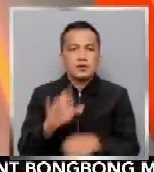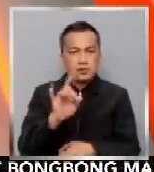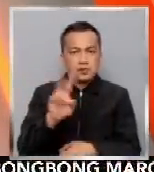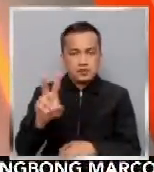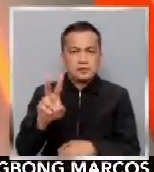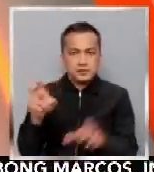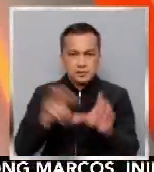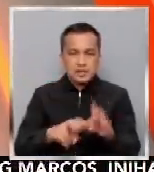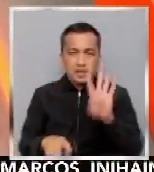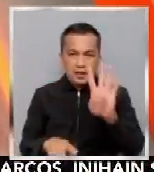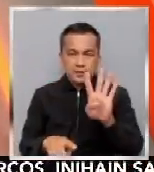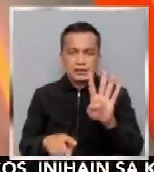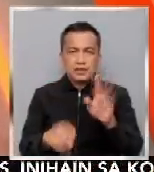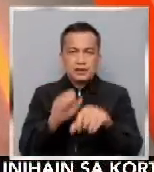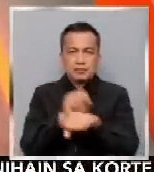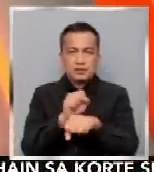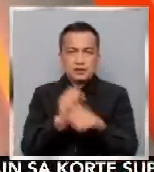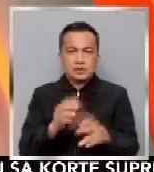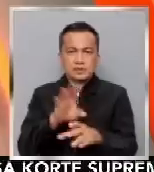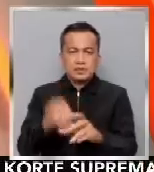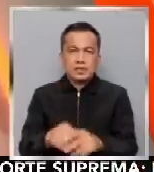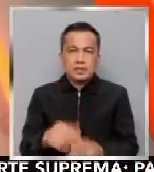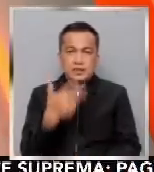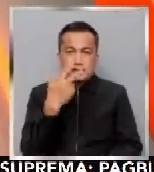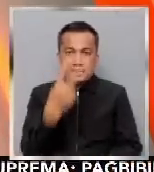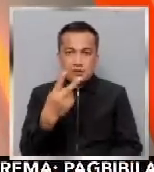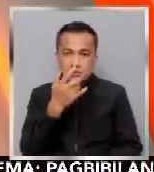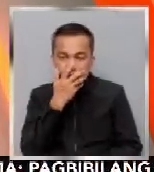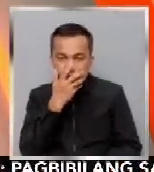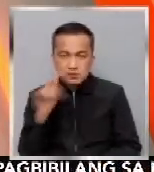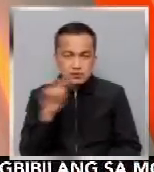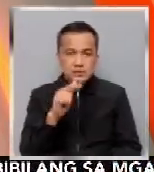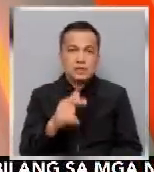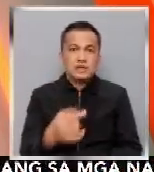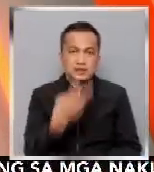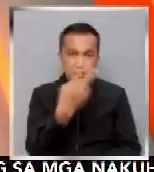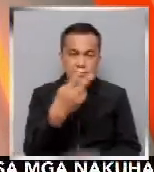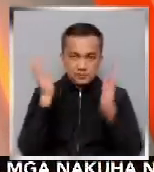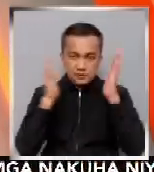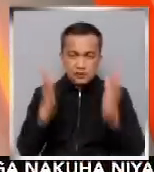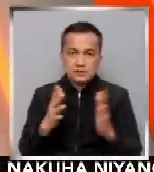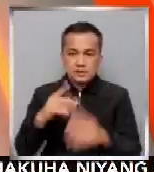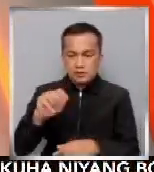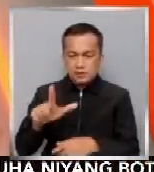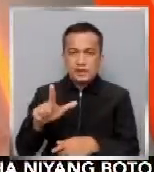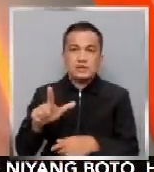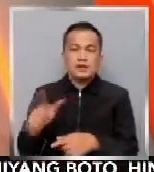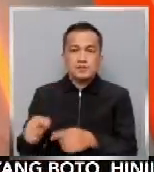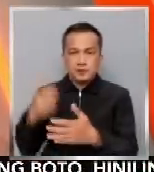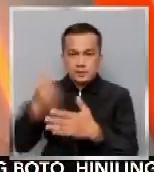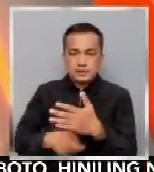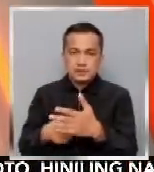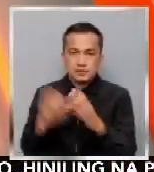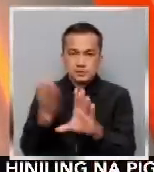members na kinabibilangan ng 2 piloto at 2 cabin crew. Sinagot din daw ng PAL ang hotel accommodation ng mga naabalang pasahero at inayos